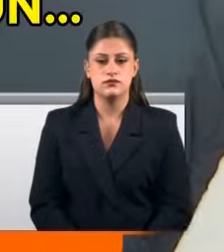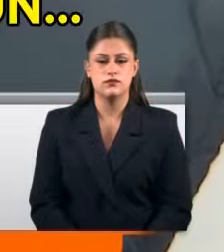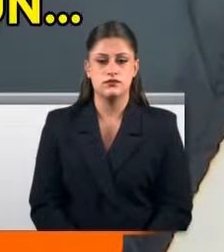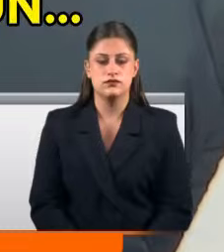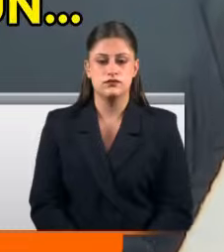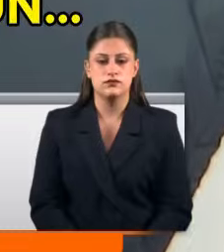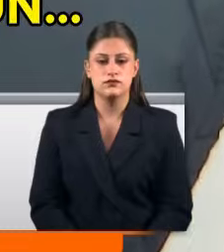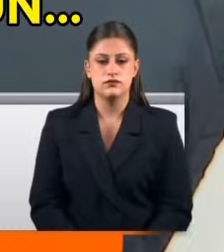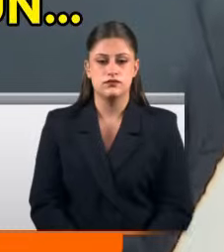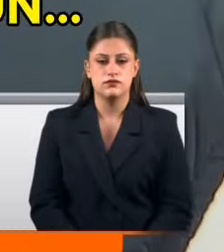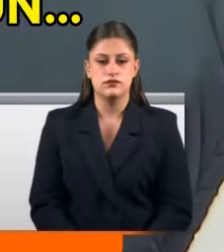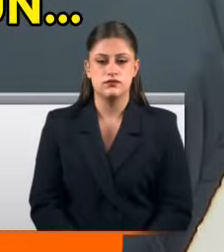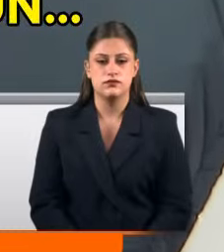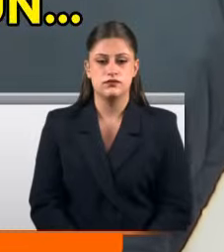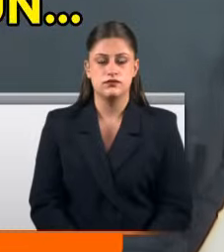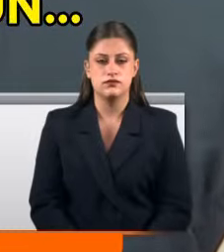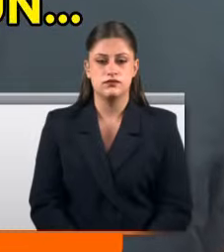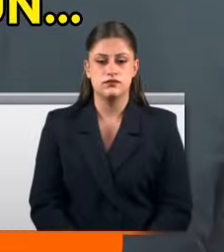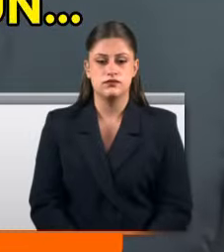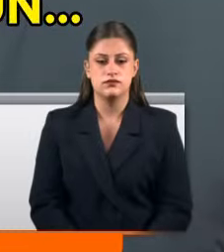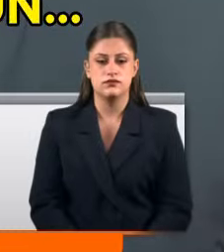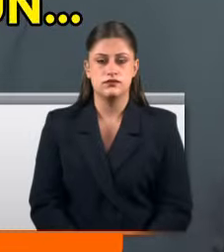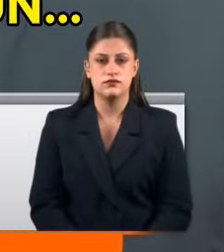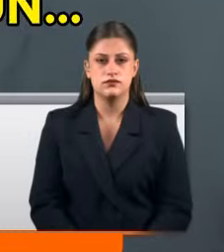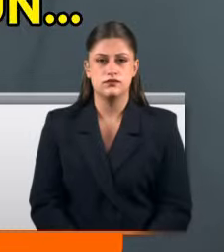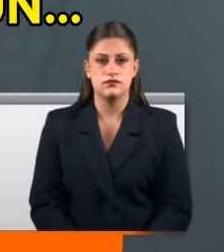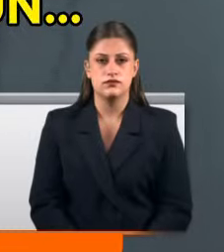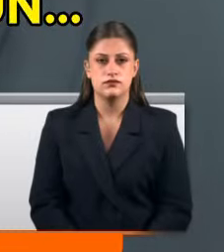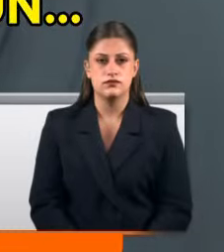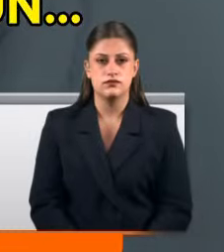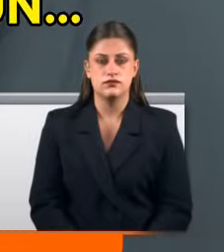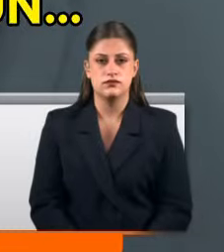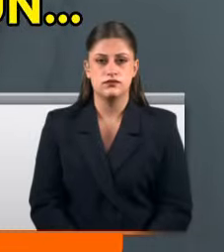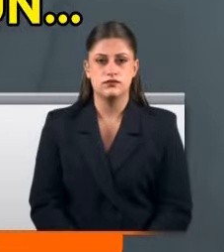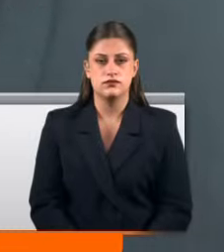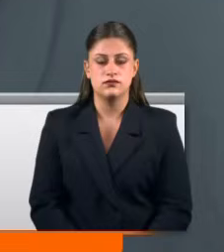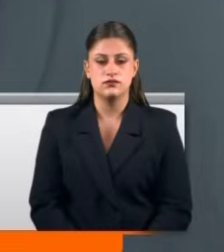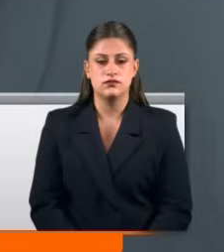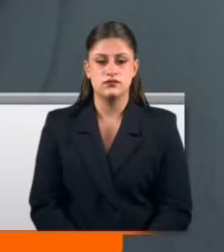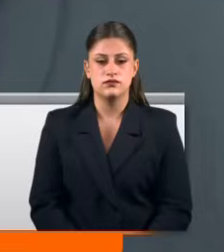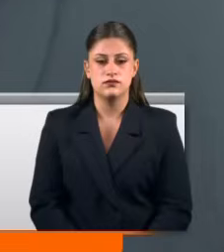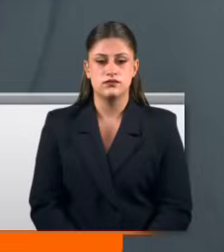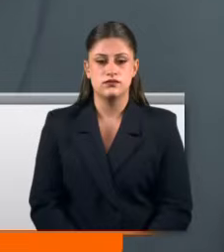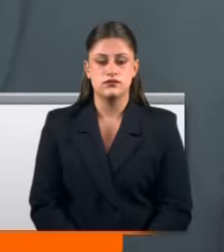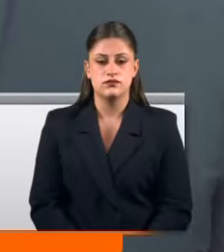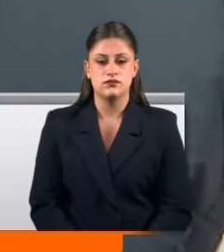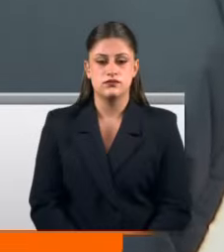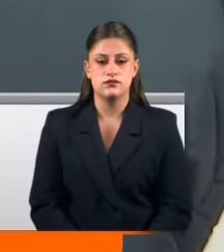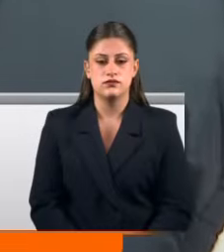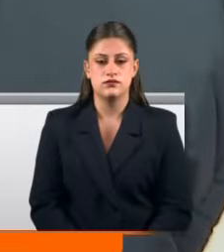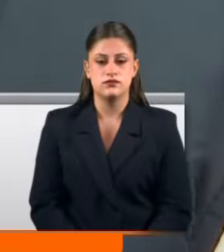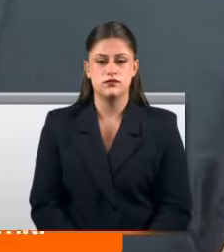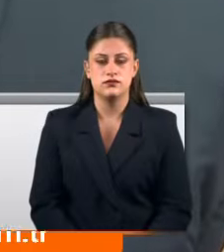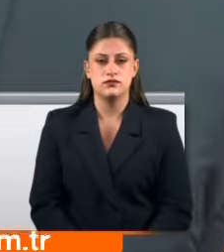Ekspertizime getirdiğimde bu arabanın motorunda bir problem olduğunu, üfleme olduğunu ve motorunun iyi olmadığını resmi evraklarla